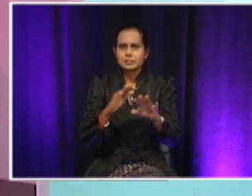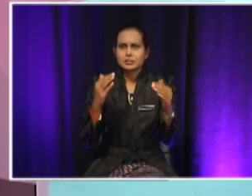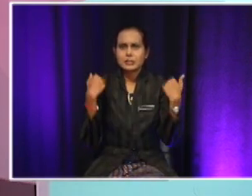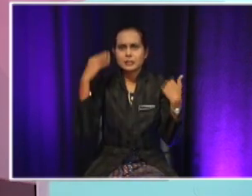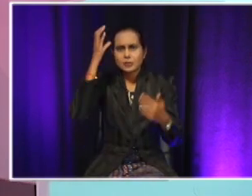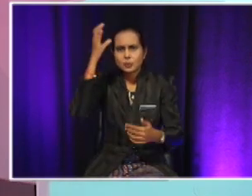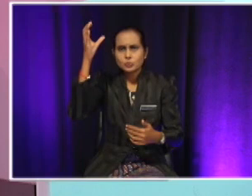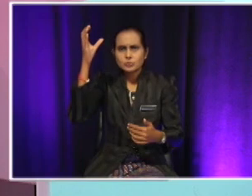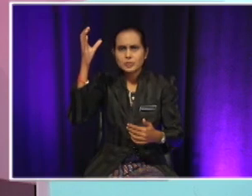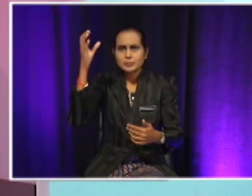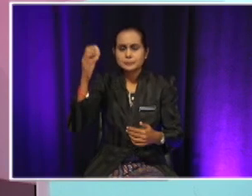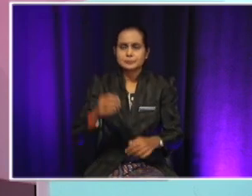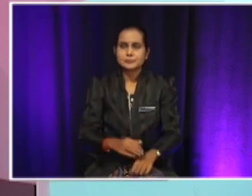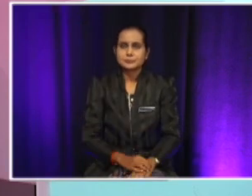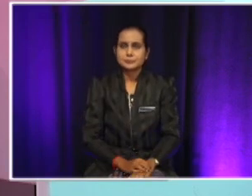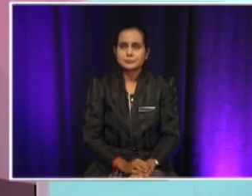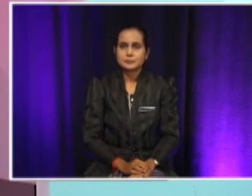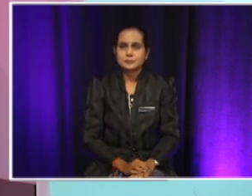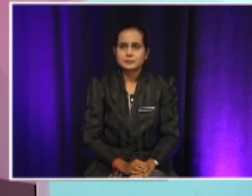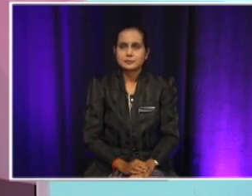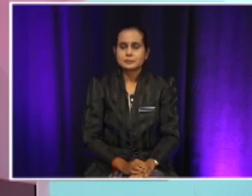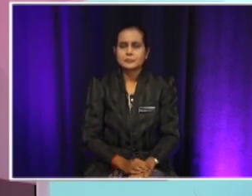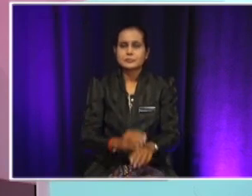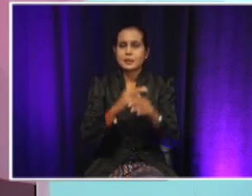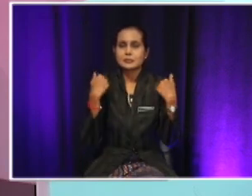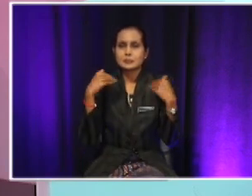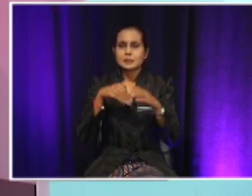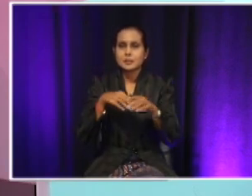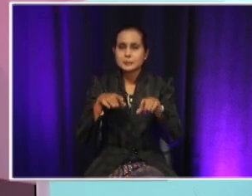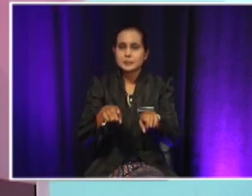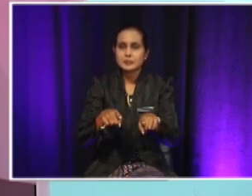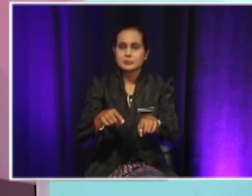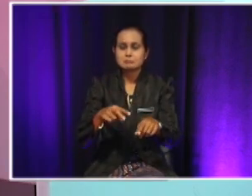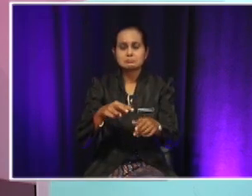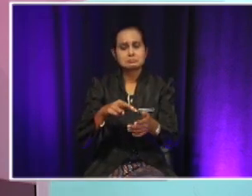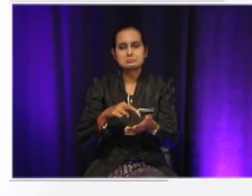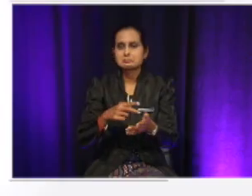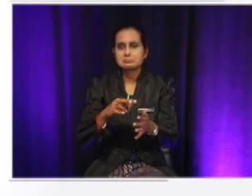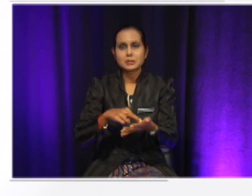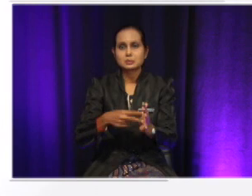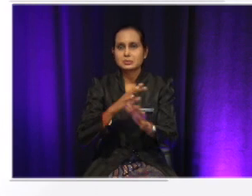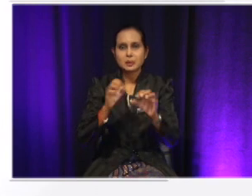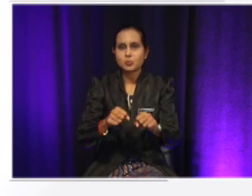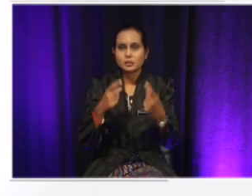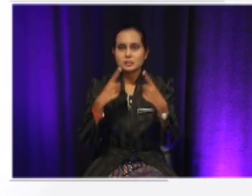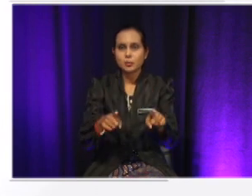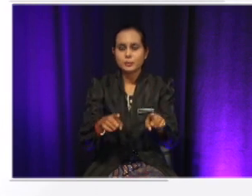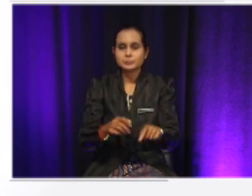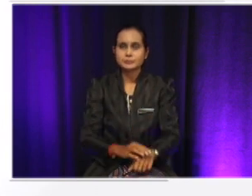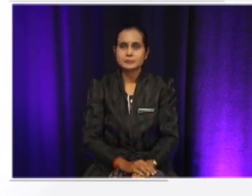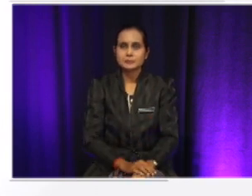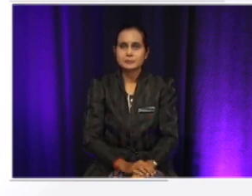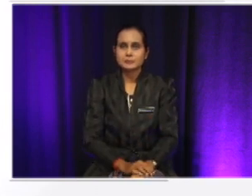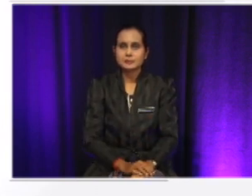voltan yang kita ukur adalah dalam keadaan selari, maka tak boleh jawablah. Dan satu lagi, yang voltan yang kita nak ukur